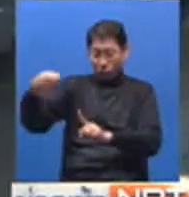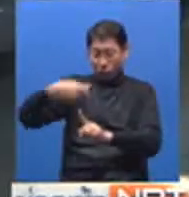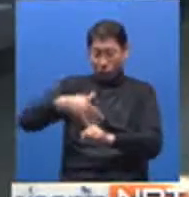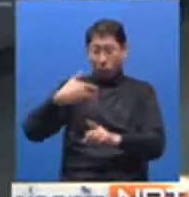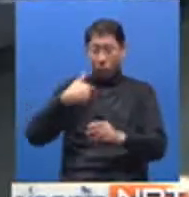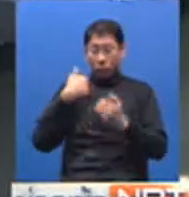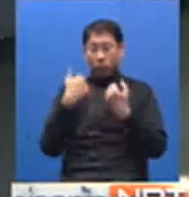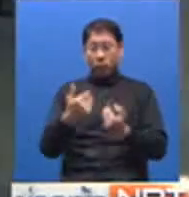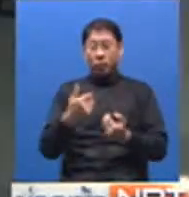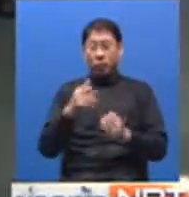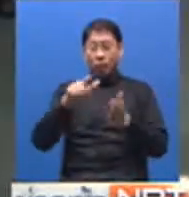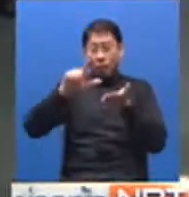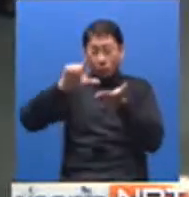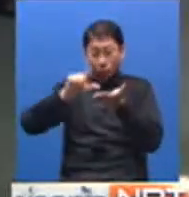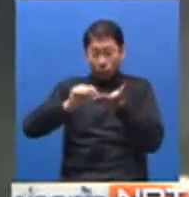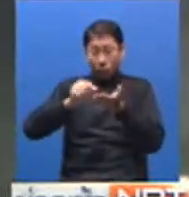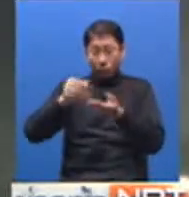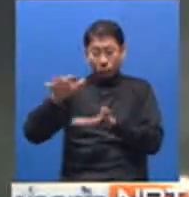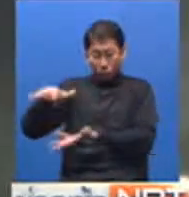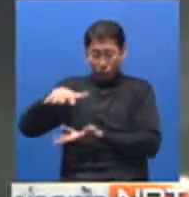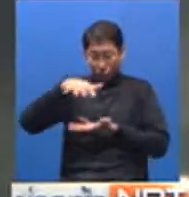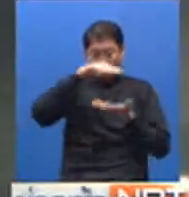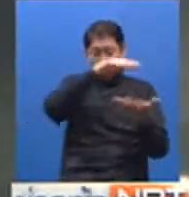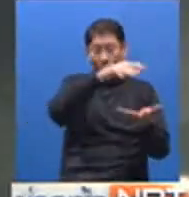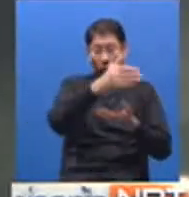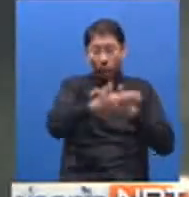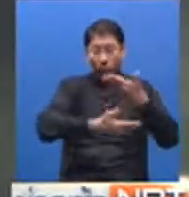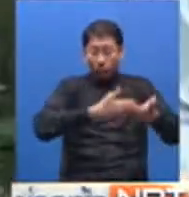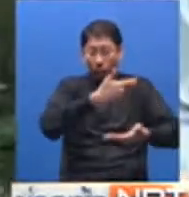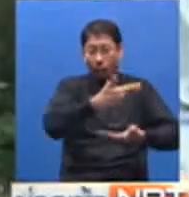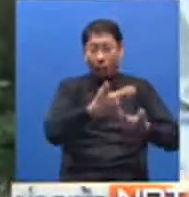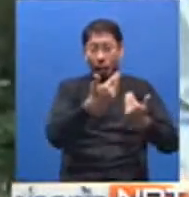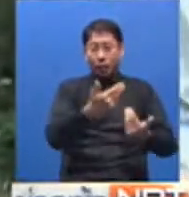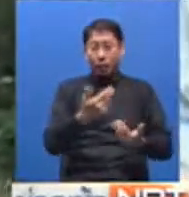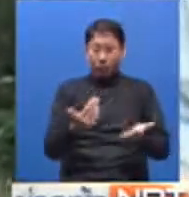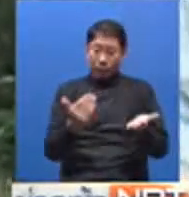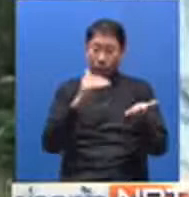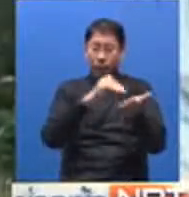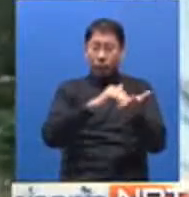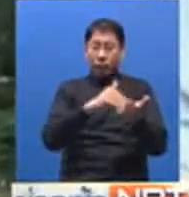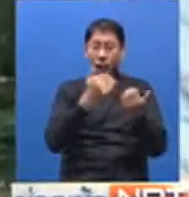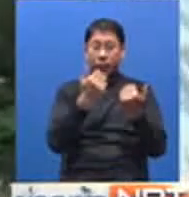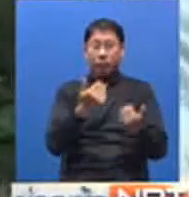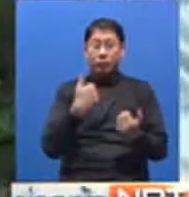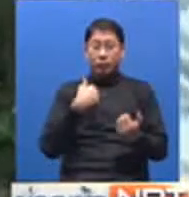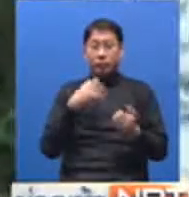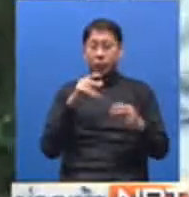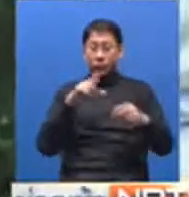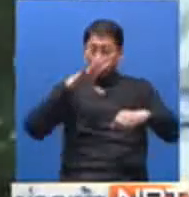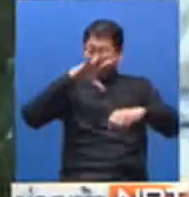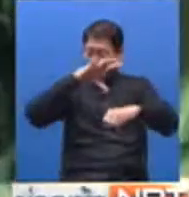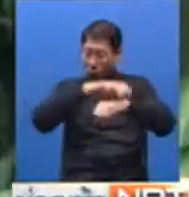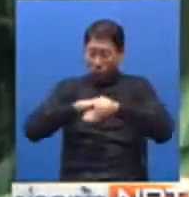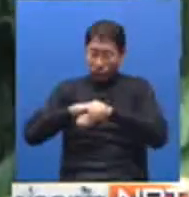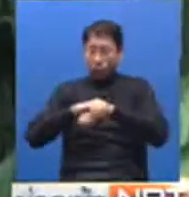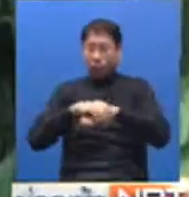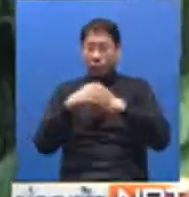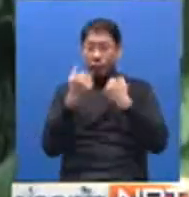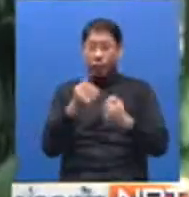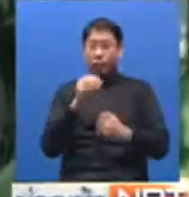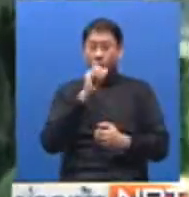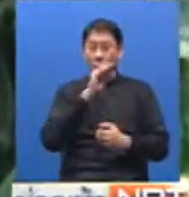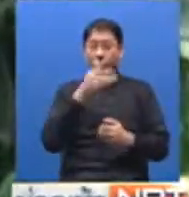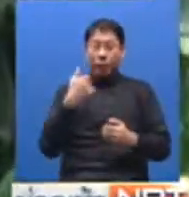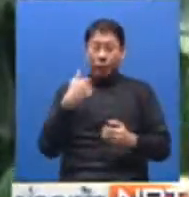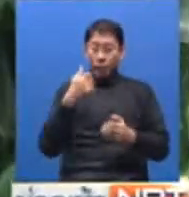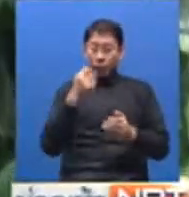จับมาขายในราคาถูกและส่งให้กับร้านอาหารป่าที่มาสั่งซื้ออีกทอดหนึ่งเจ้าหน้าที่จึงตรวจยึดเอาไว้และแจ้งข้อ